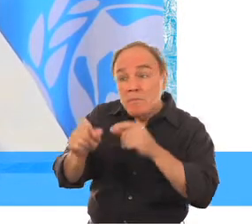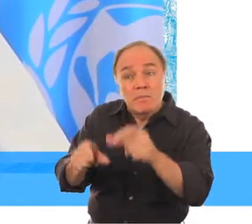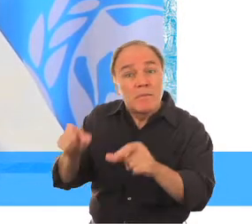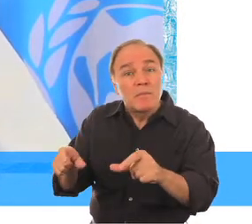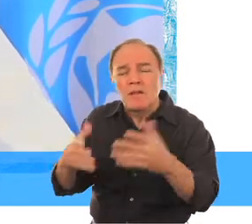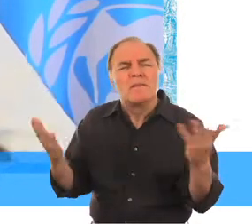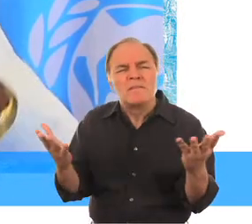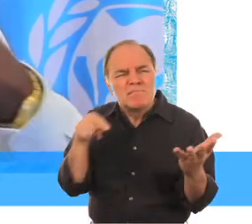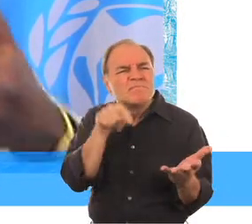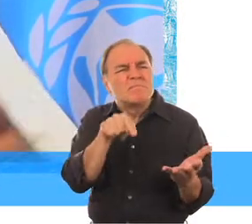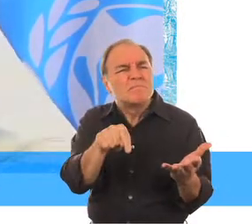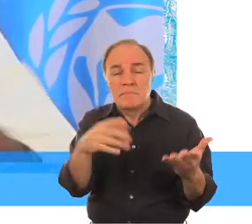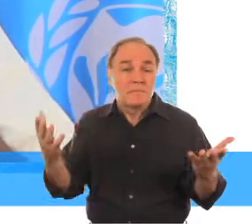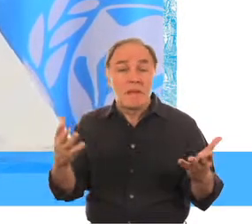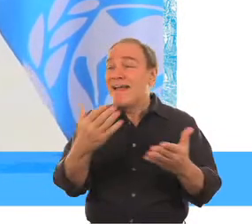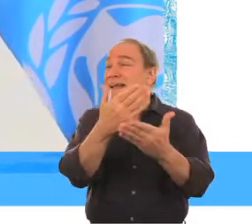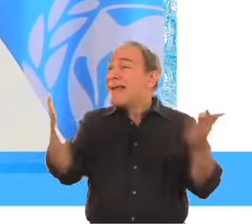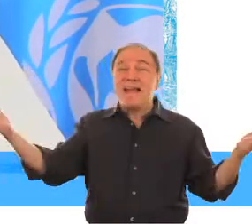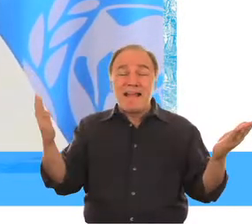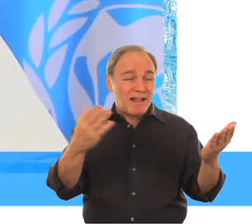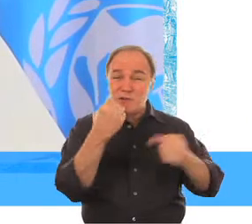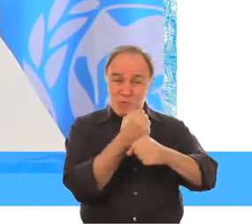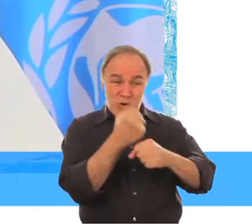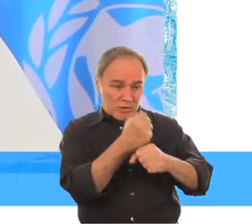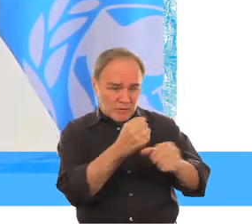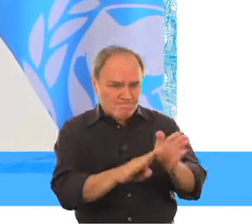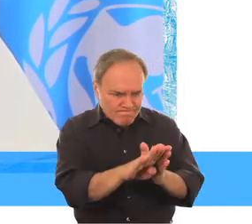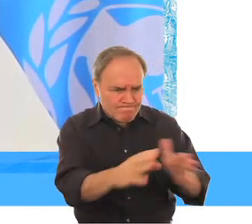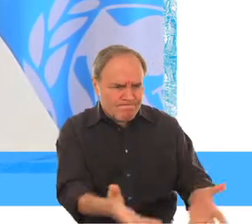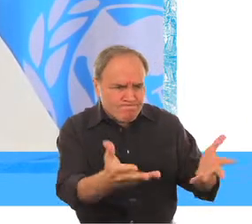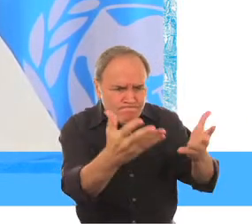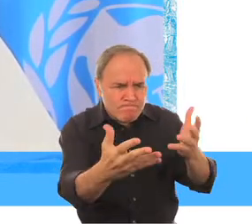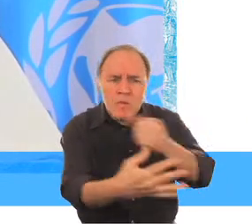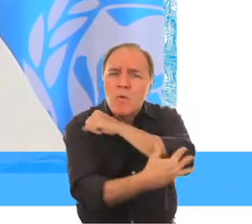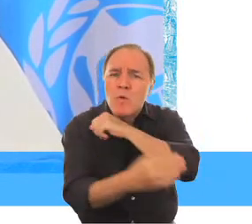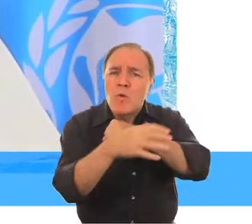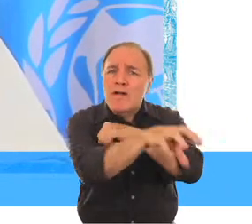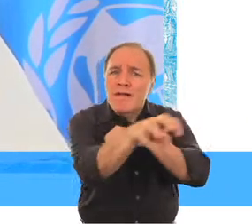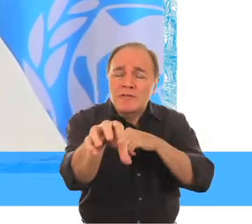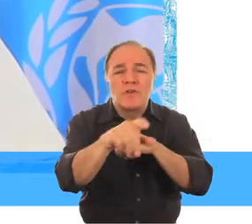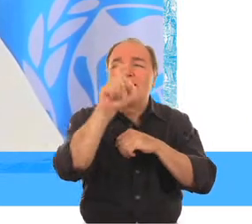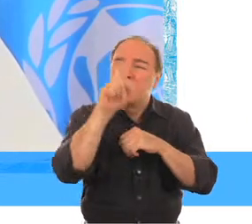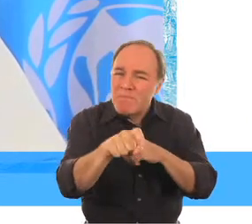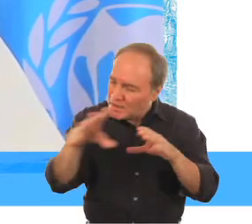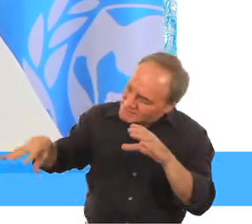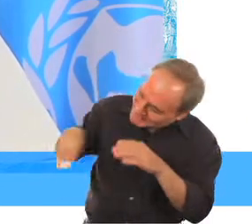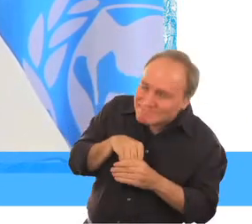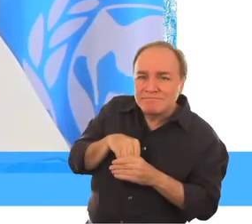Le développement inclusif du handicap signifie que tout plan de développement doit tenir compte des personnes handicapées.